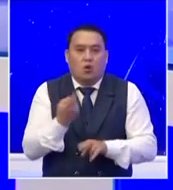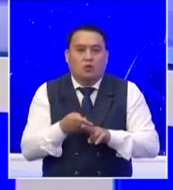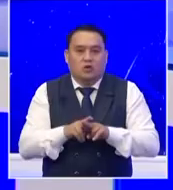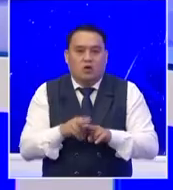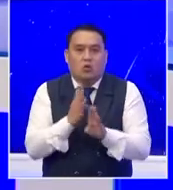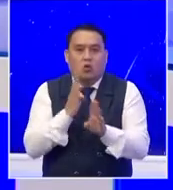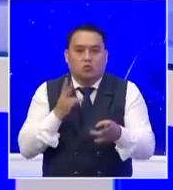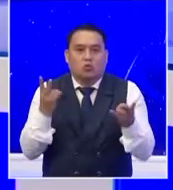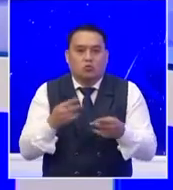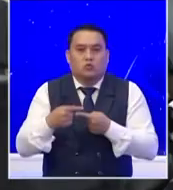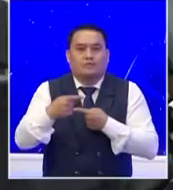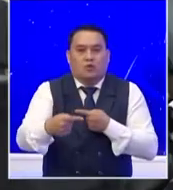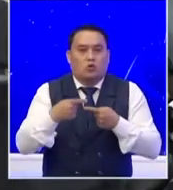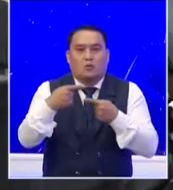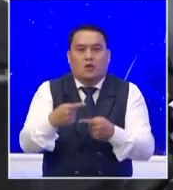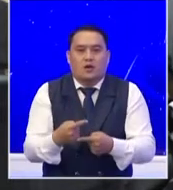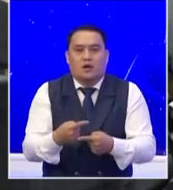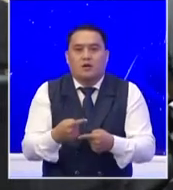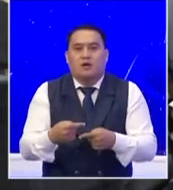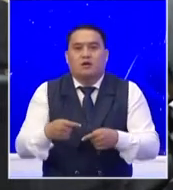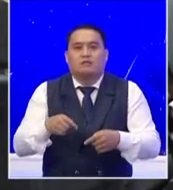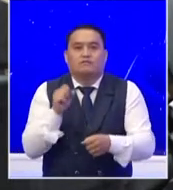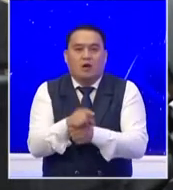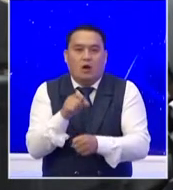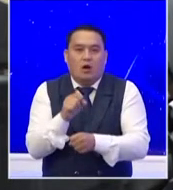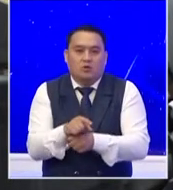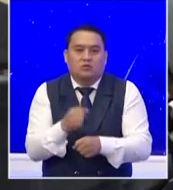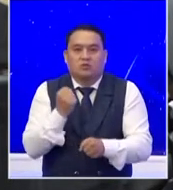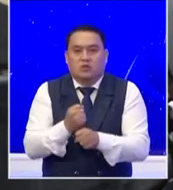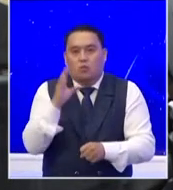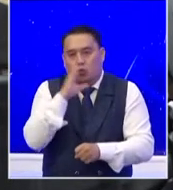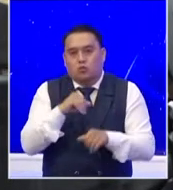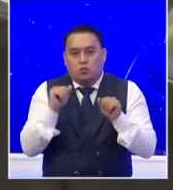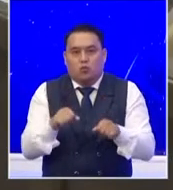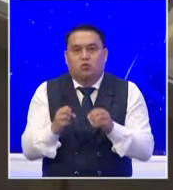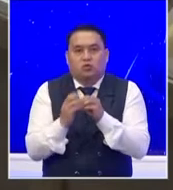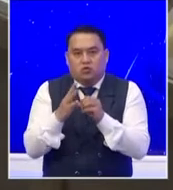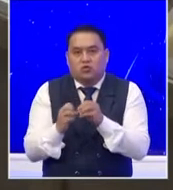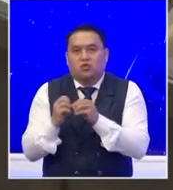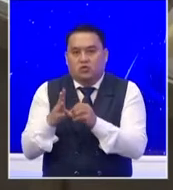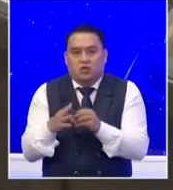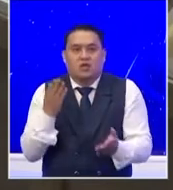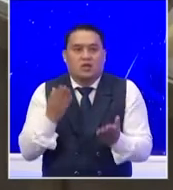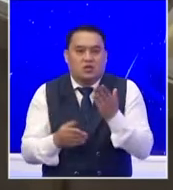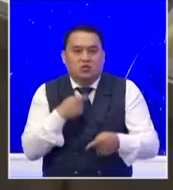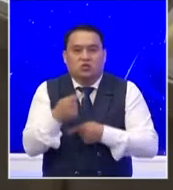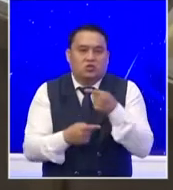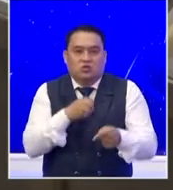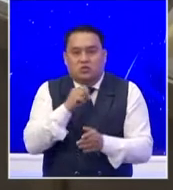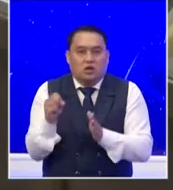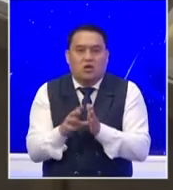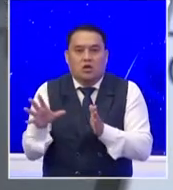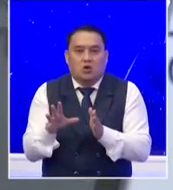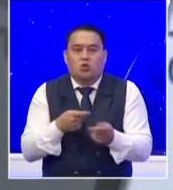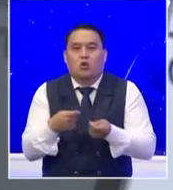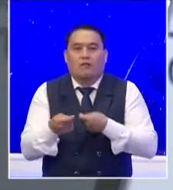есть очередь нужно будет занимать по предварительному бронированию. Сделать это можно будет по номеру 1414, либо через портал